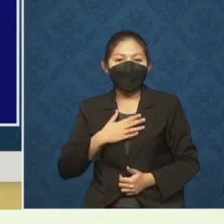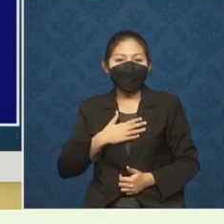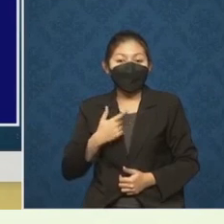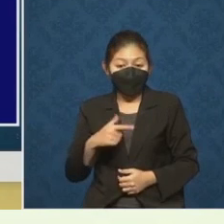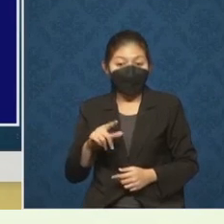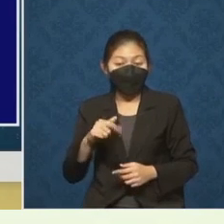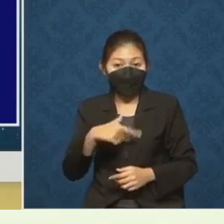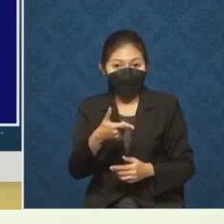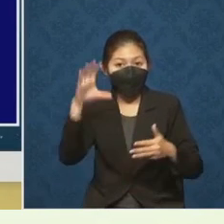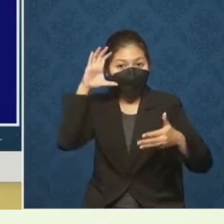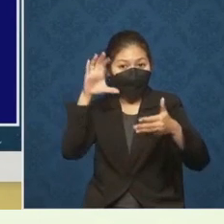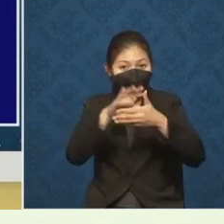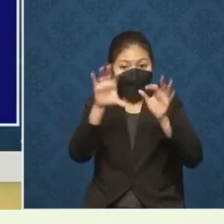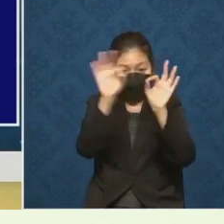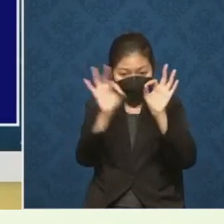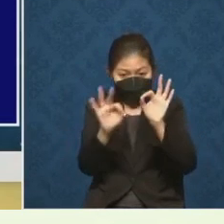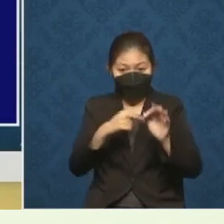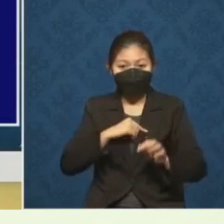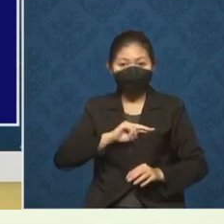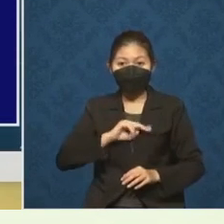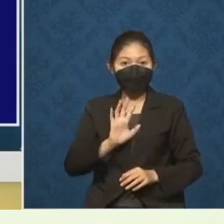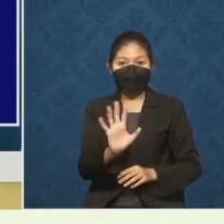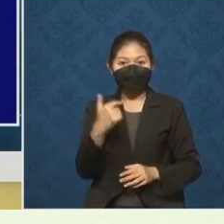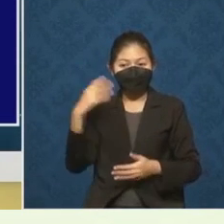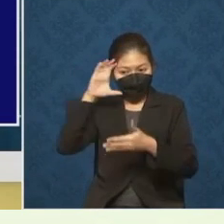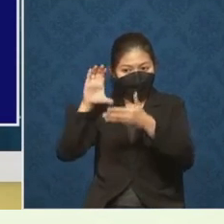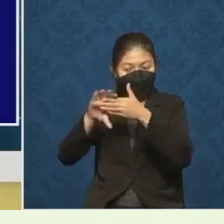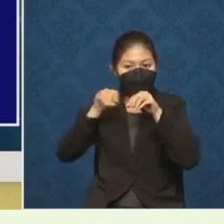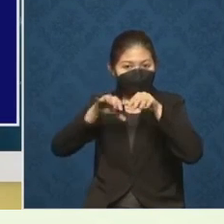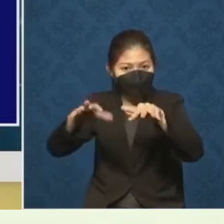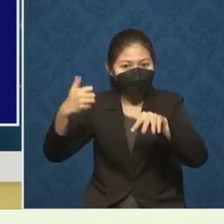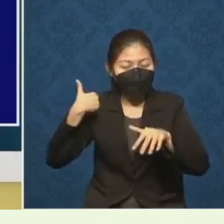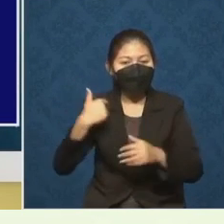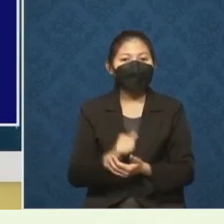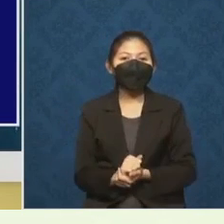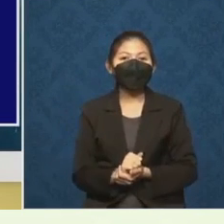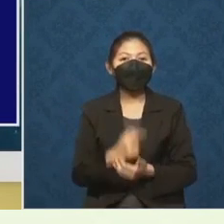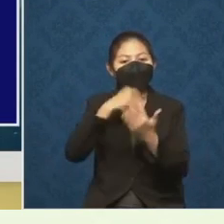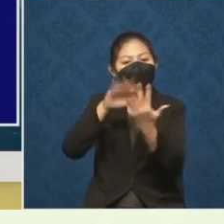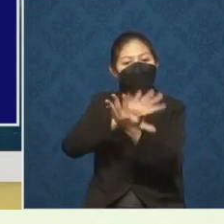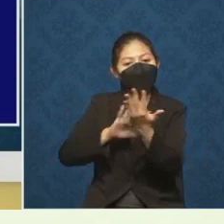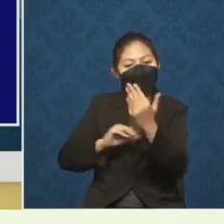าพเขาทำมาหมดนะฮะนะความดีไม่ปรากฏประเทศชาติก็ถดถอยเ